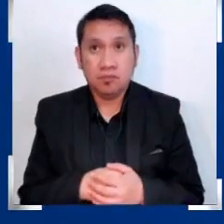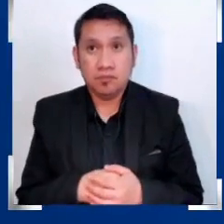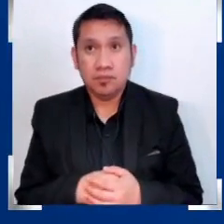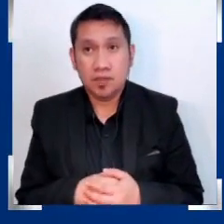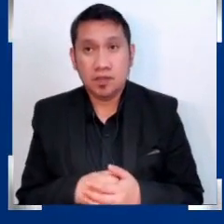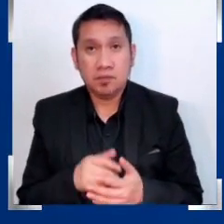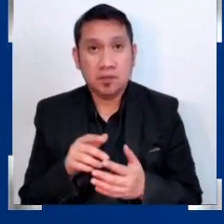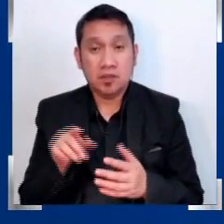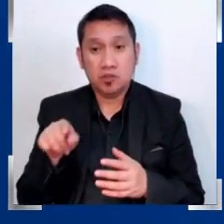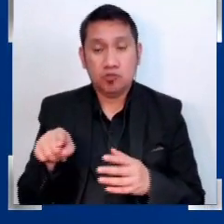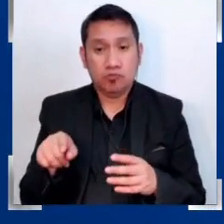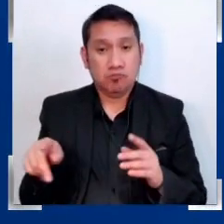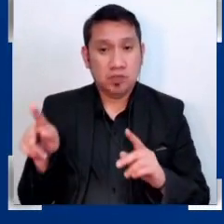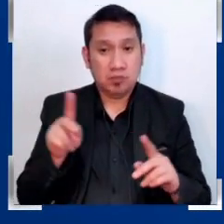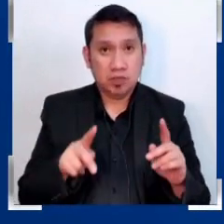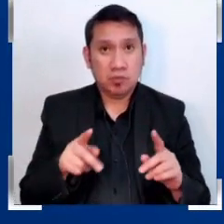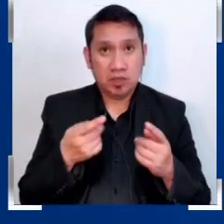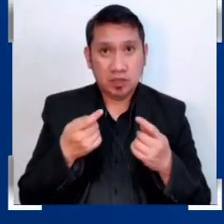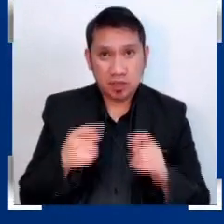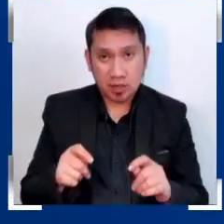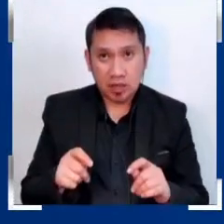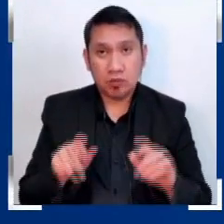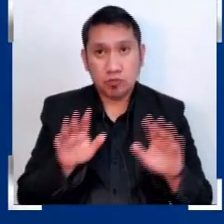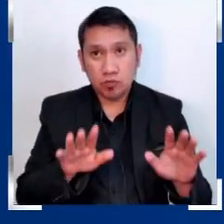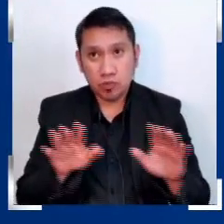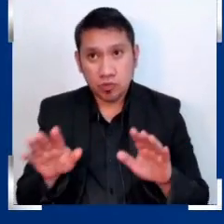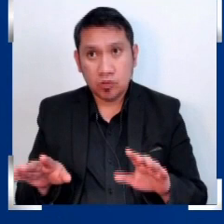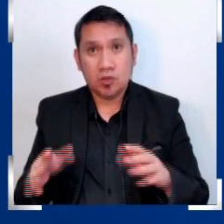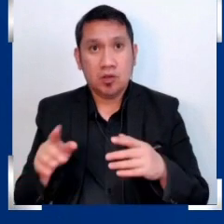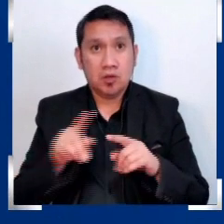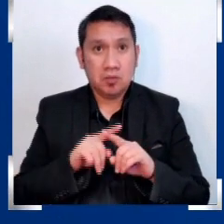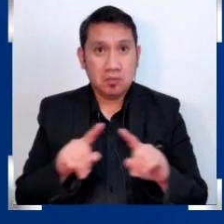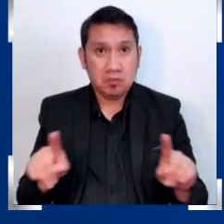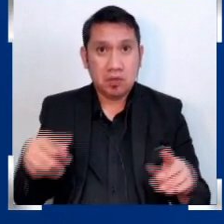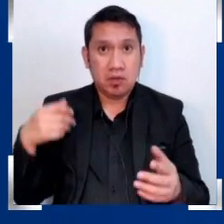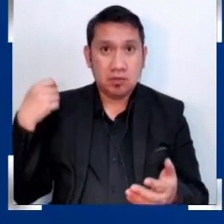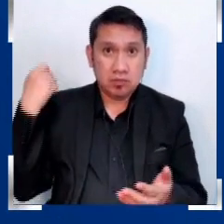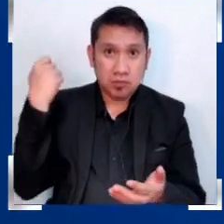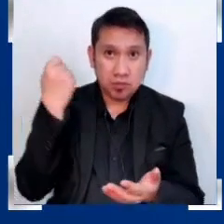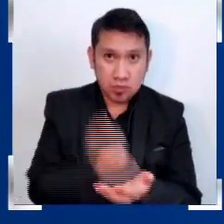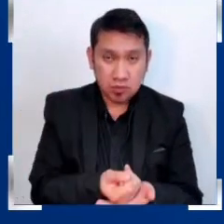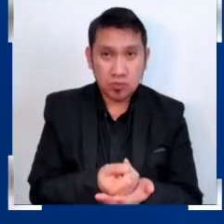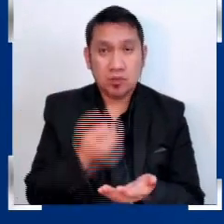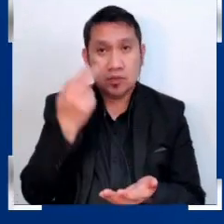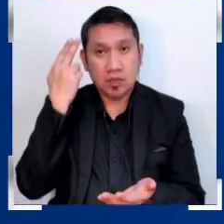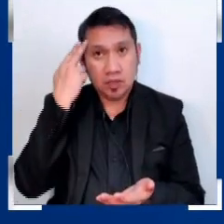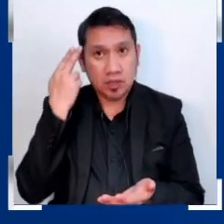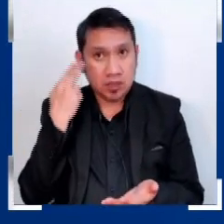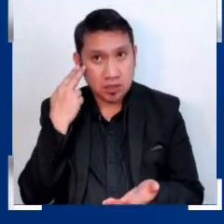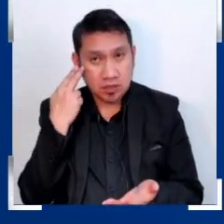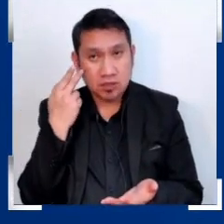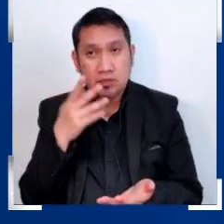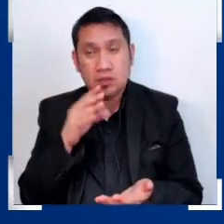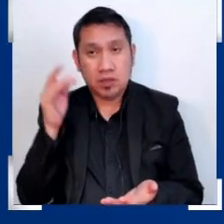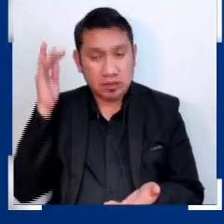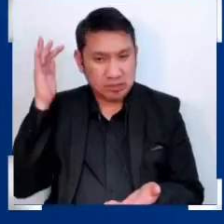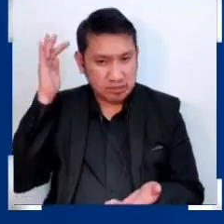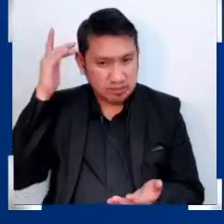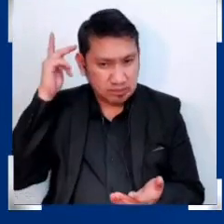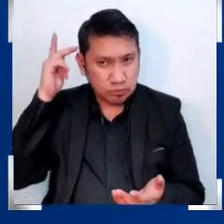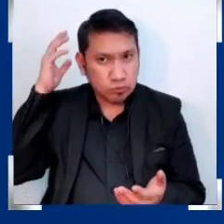o pacify. However, isumbag po dyan, naslam siya sa Kuan sa siminto, which caused traumatic